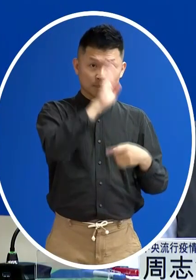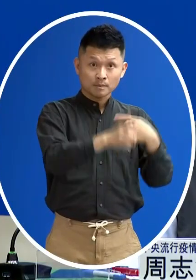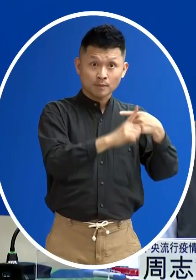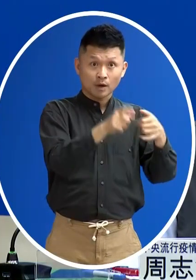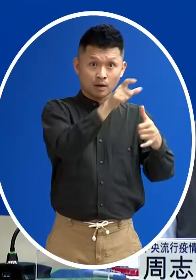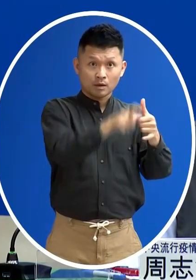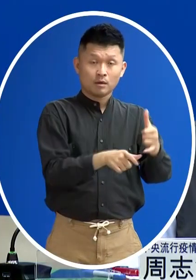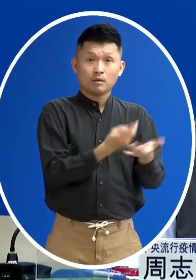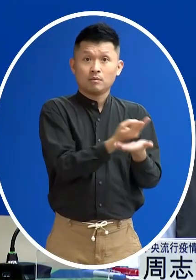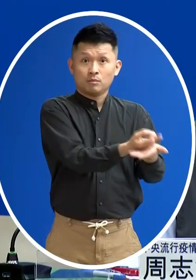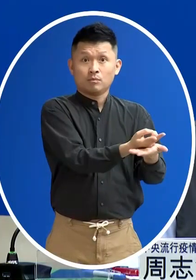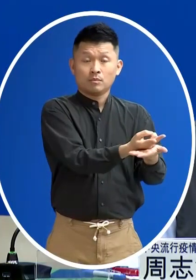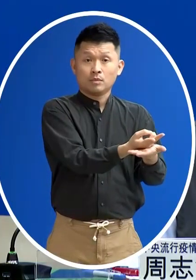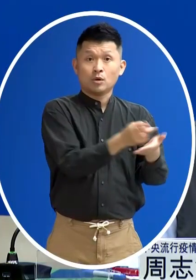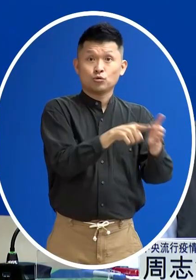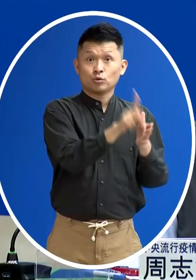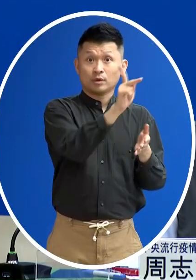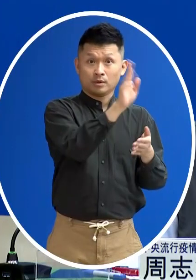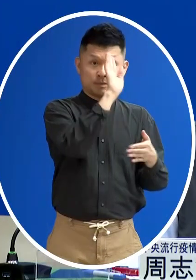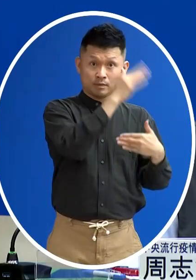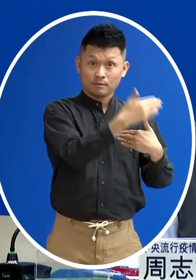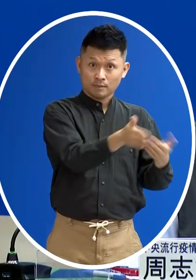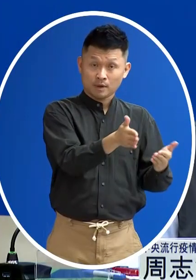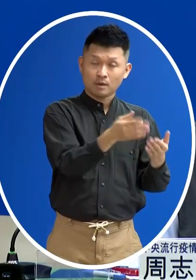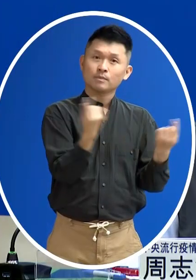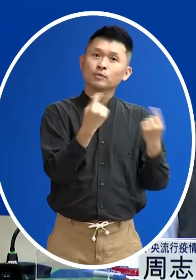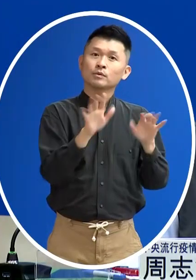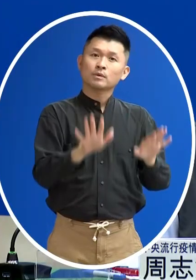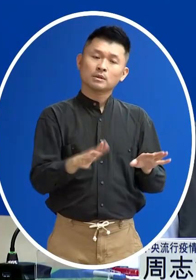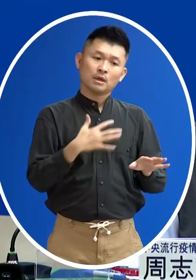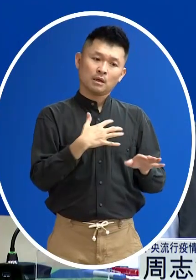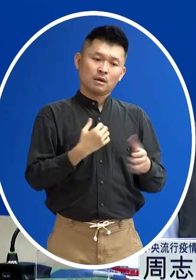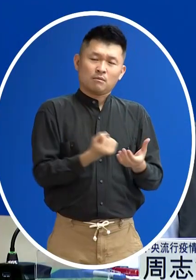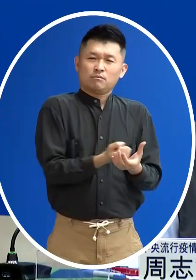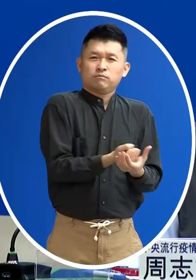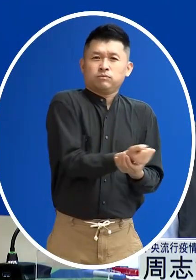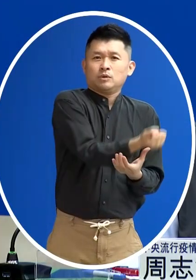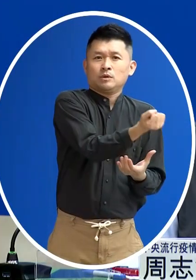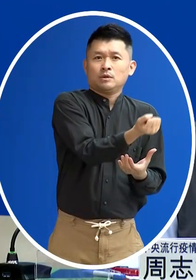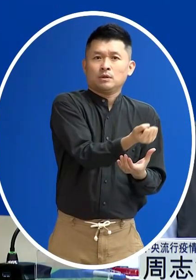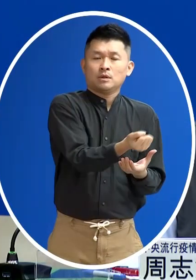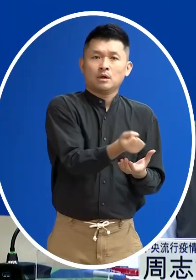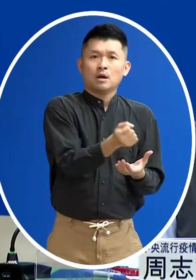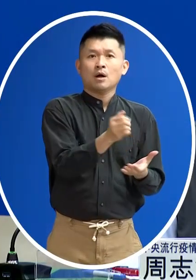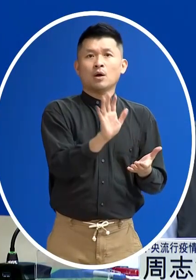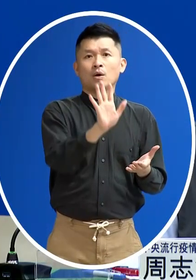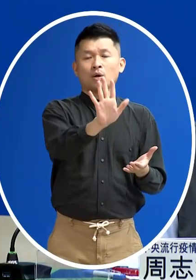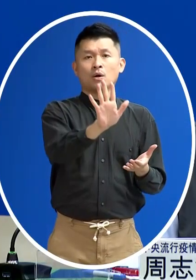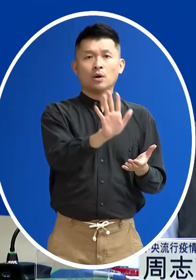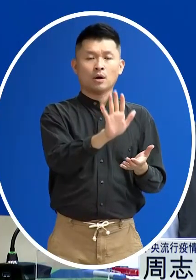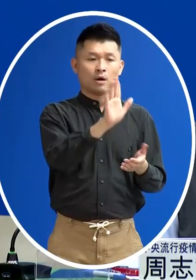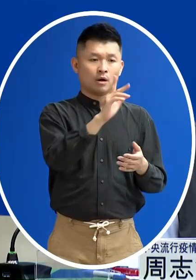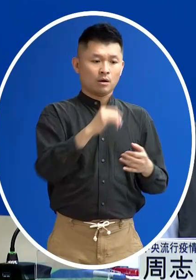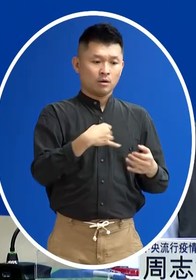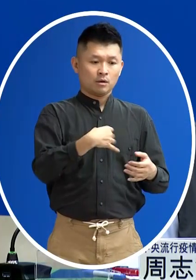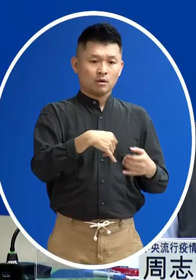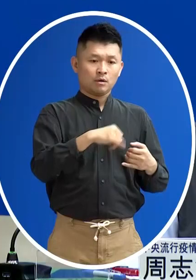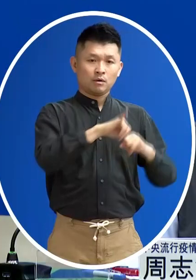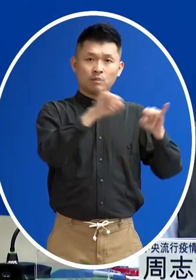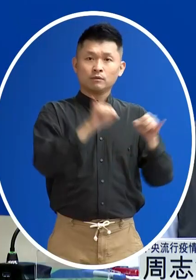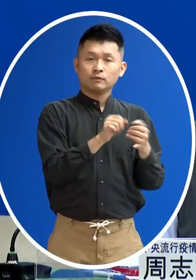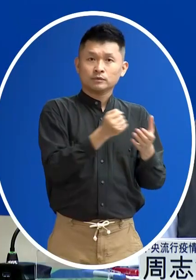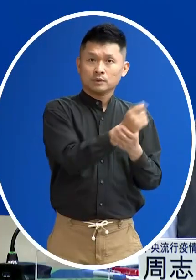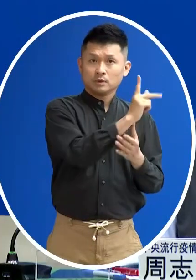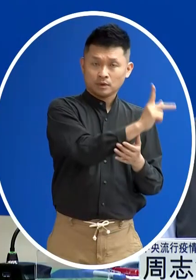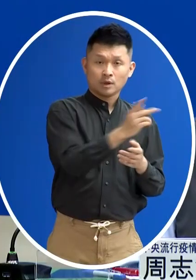经在收治的这个专科病房，比如说他如果现在是因为生产的关系住在妇产科病房，或者是因为中